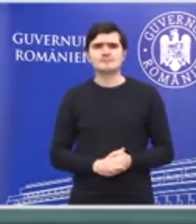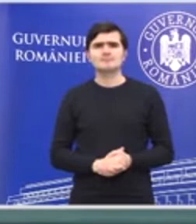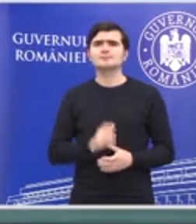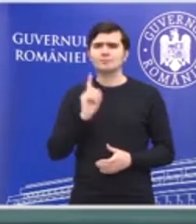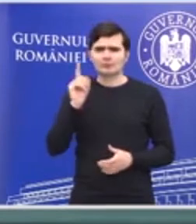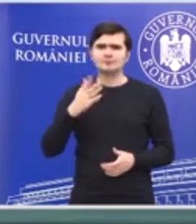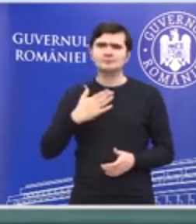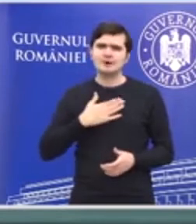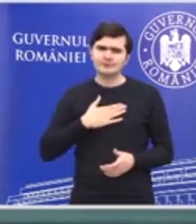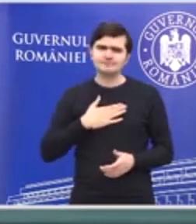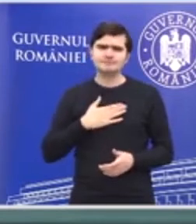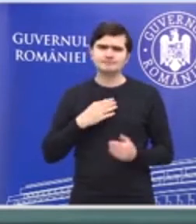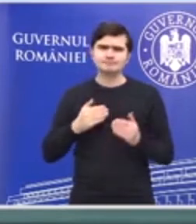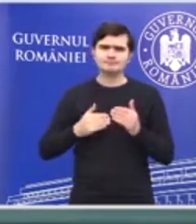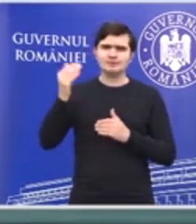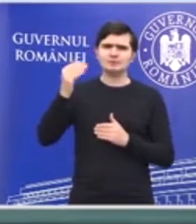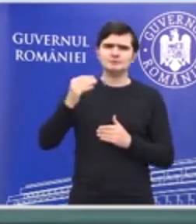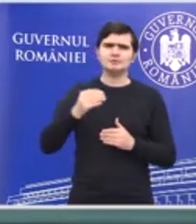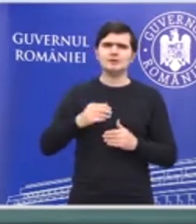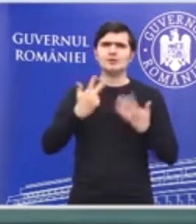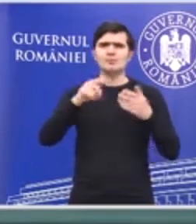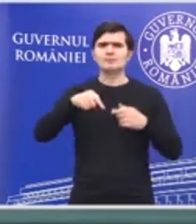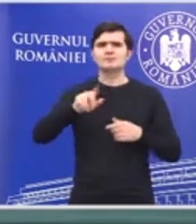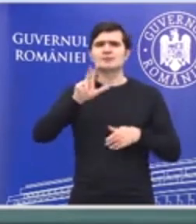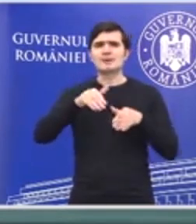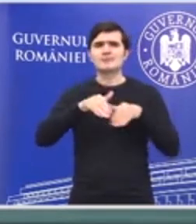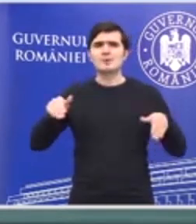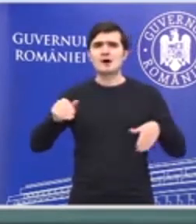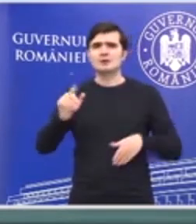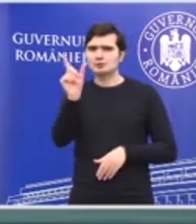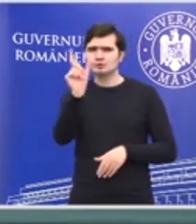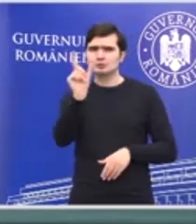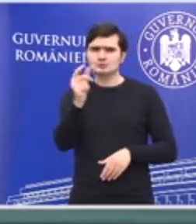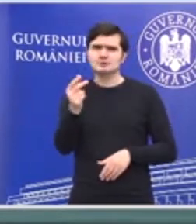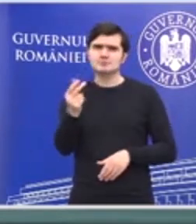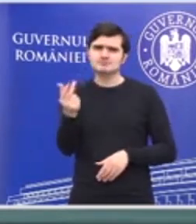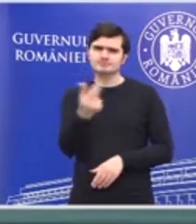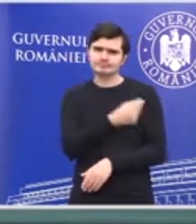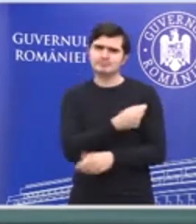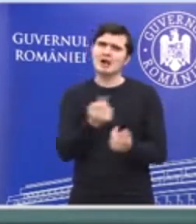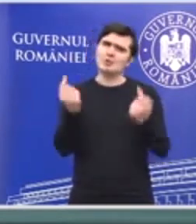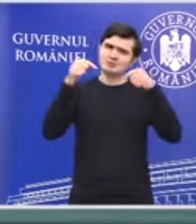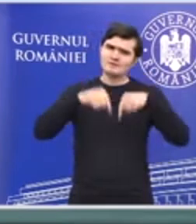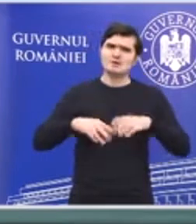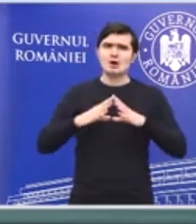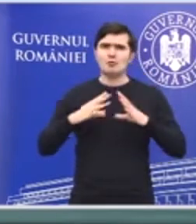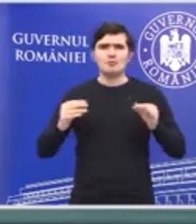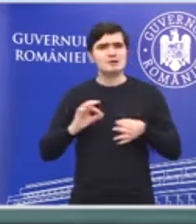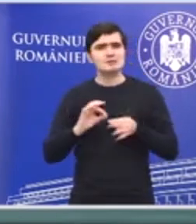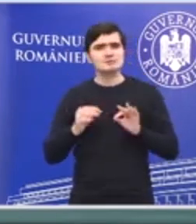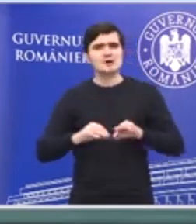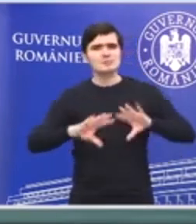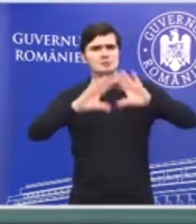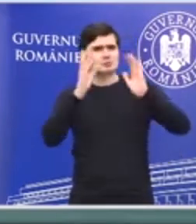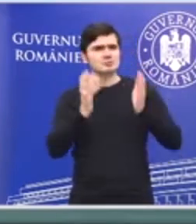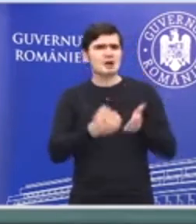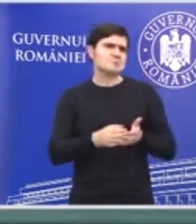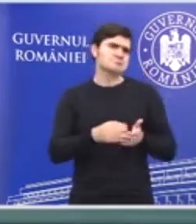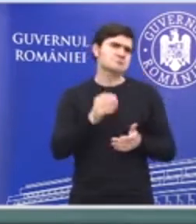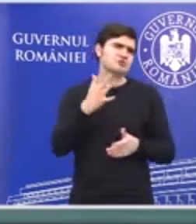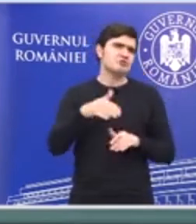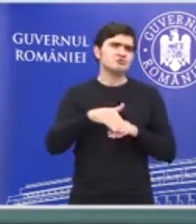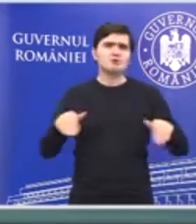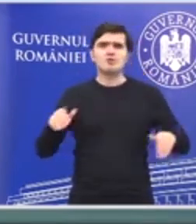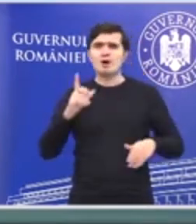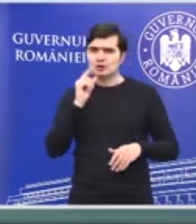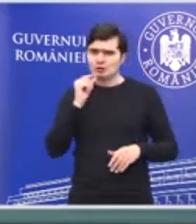avea peste 8,3 milioane de doze care intră în România, ceea ce poate să ajungă la un total de 5 milioane